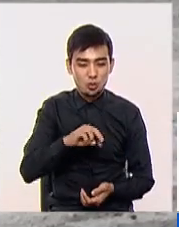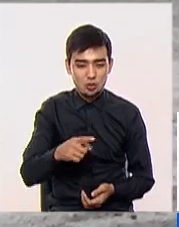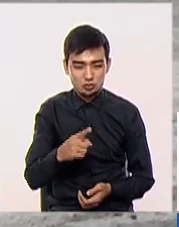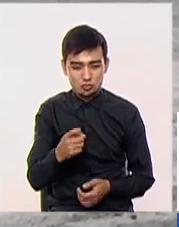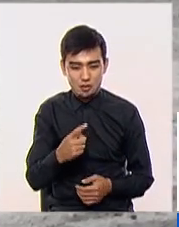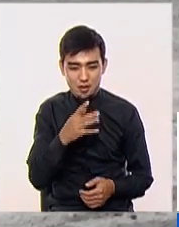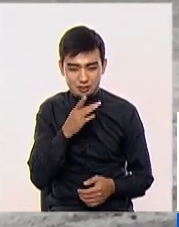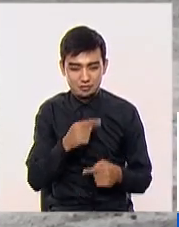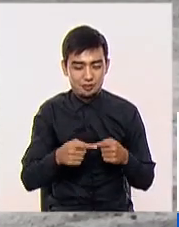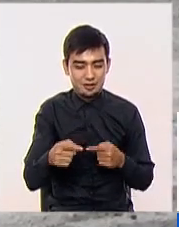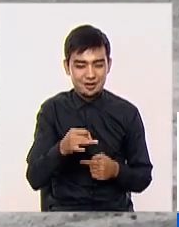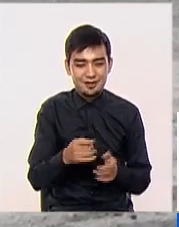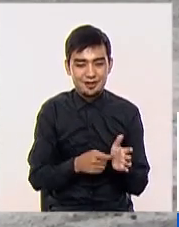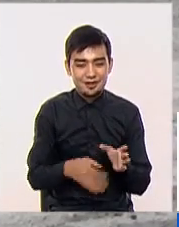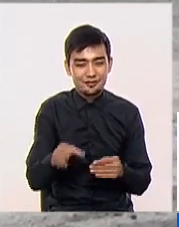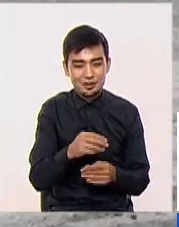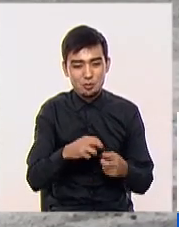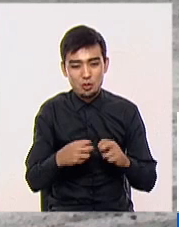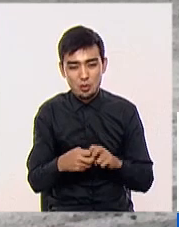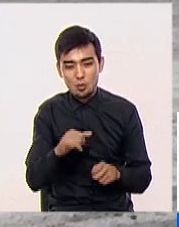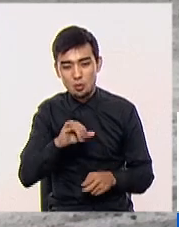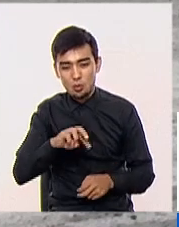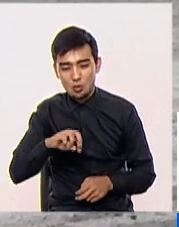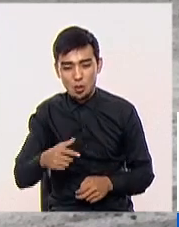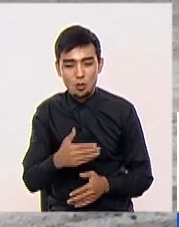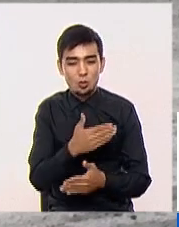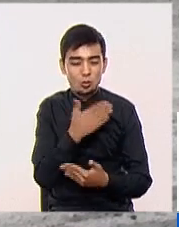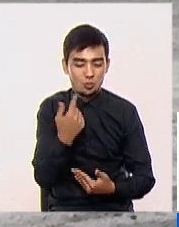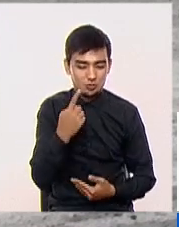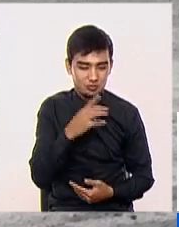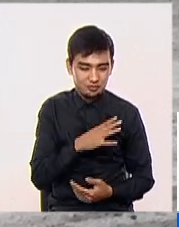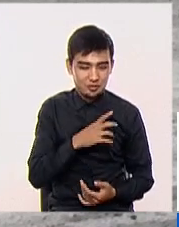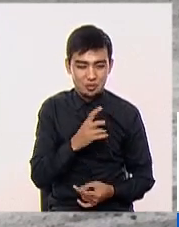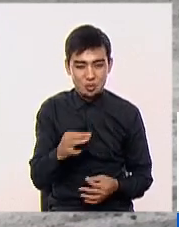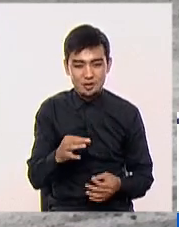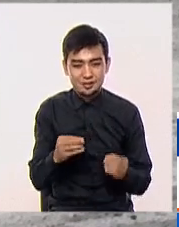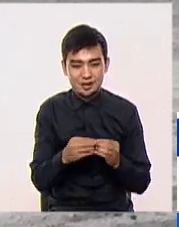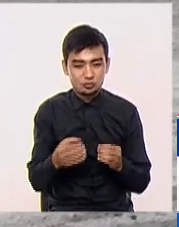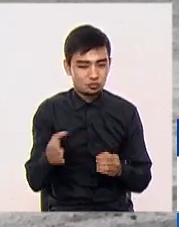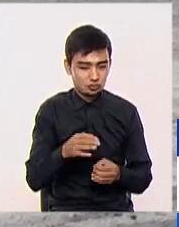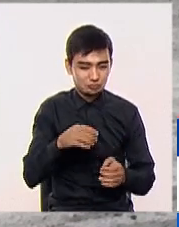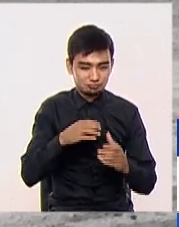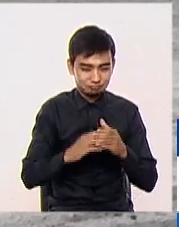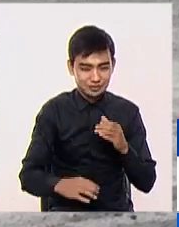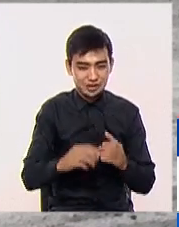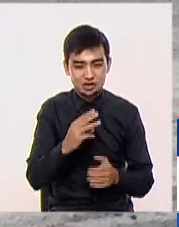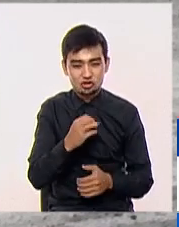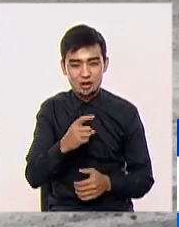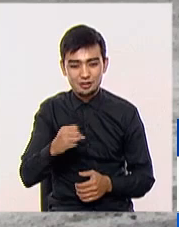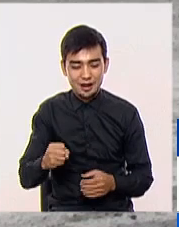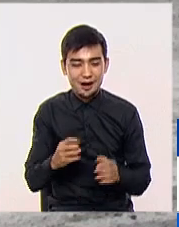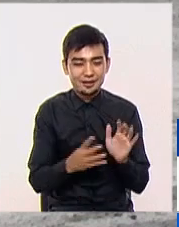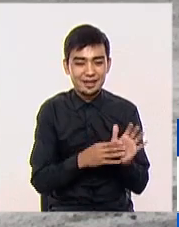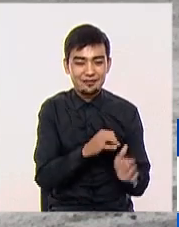Весь Казахстан уверен, что у карагандинцев проблем с углем, но точно нет. В городе 10 шахт, но на самом деле 9 из них уголь населению